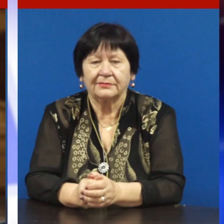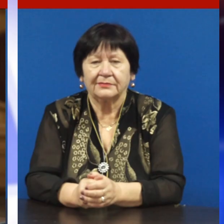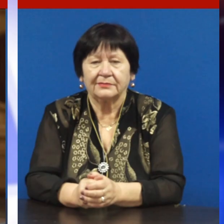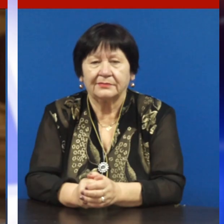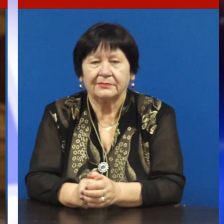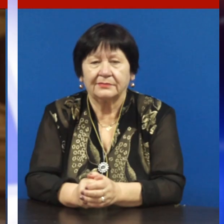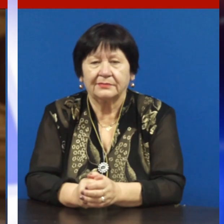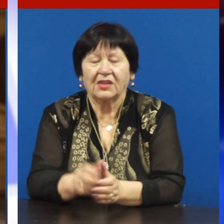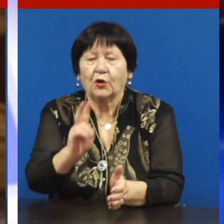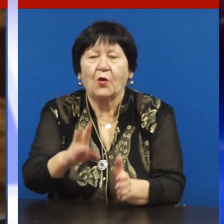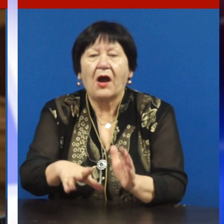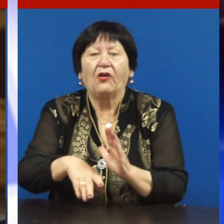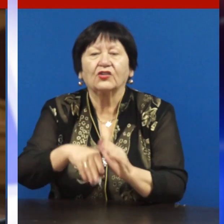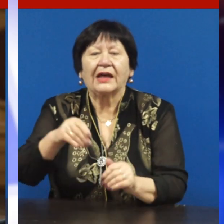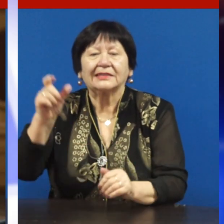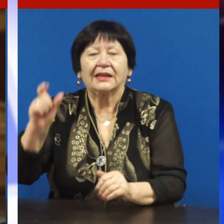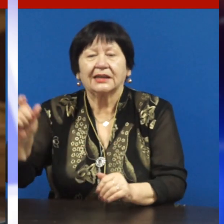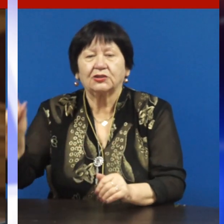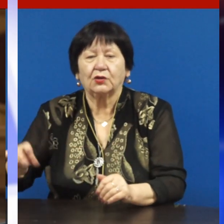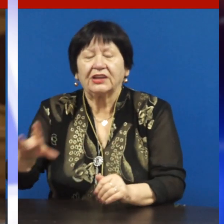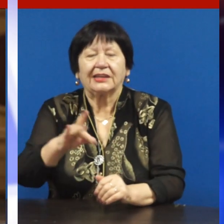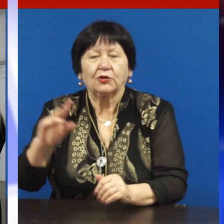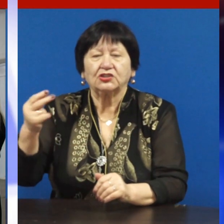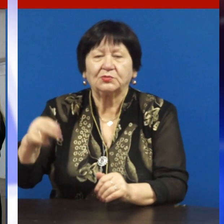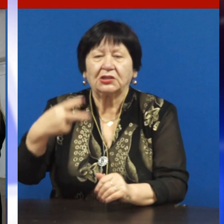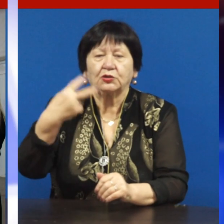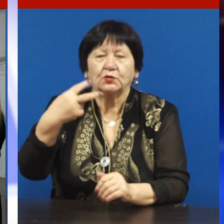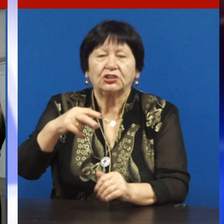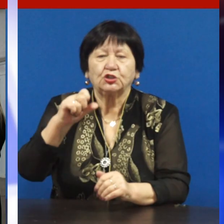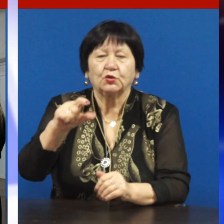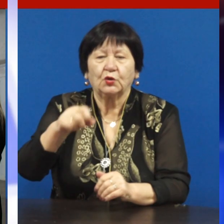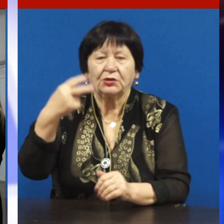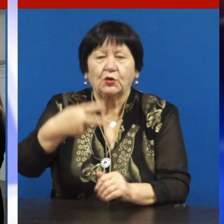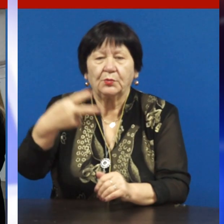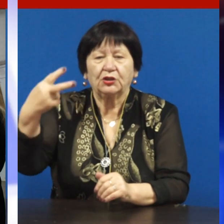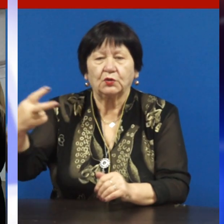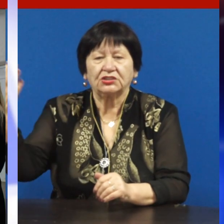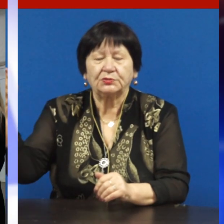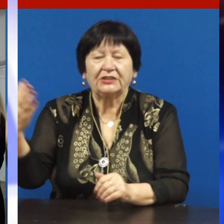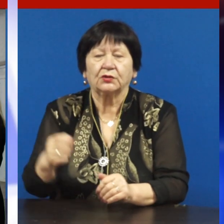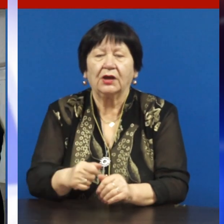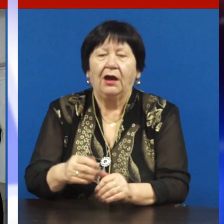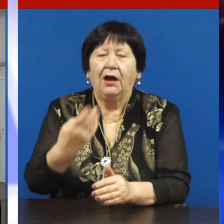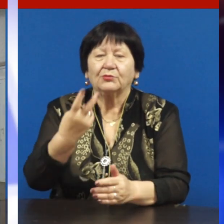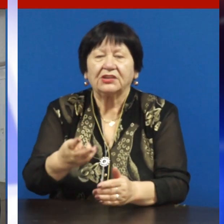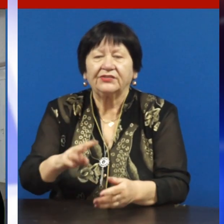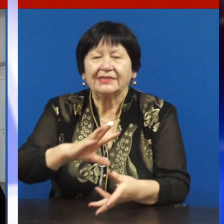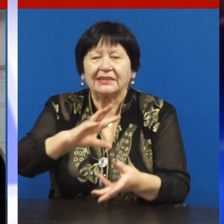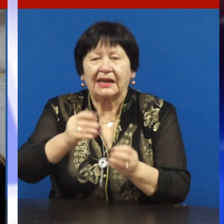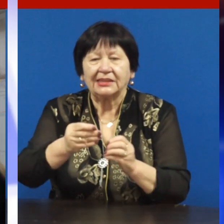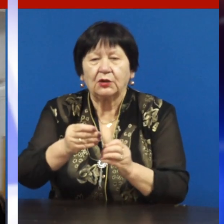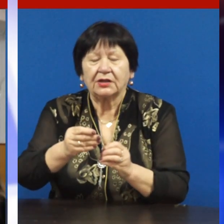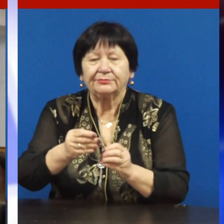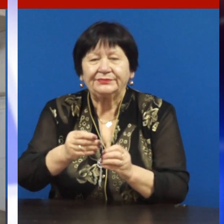gestual cum au votat alegătorii din raionul cimișlia pe 20 octombrie 2024 potrivit datelor ceec